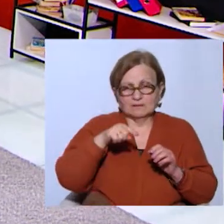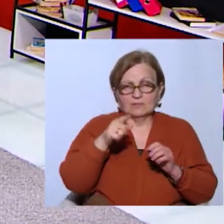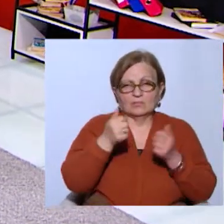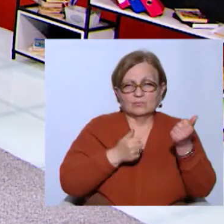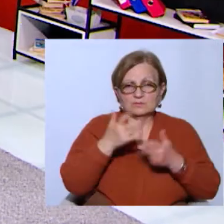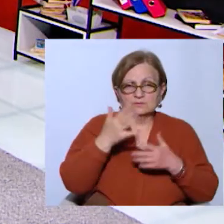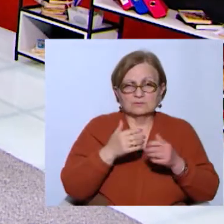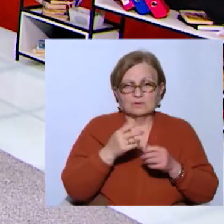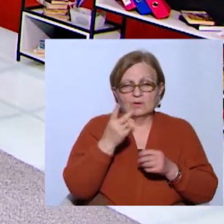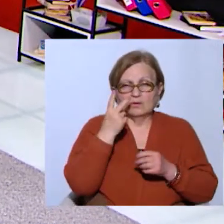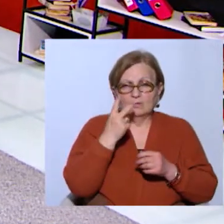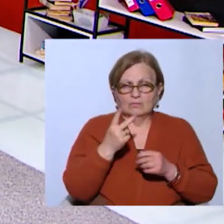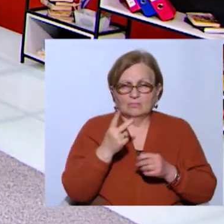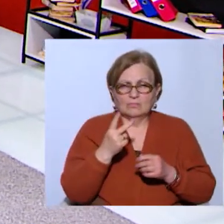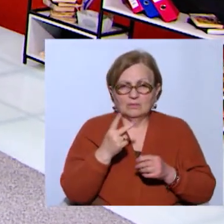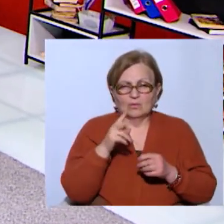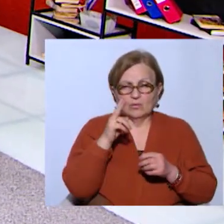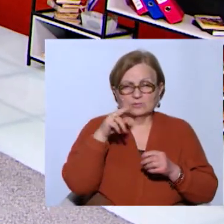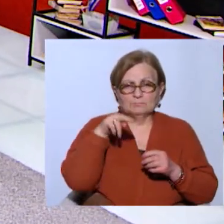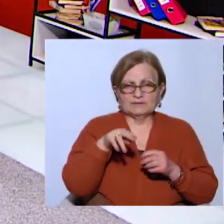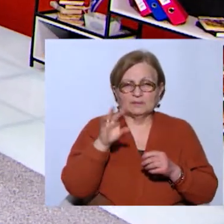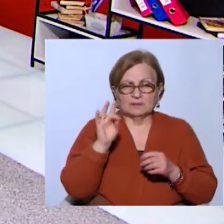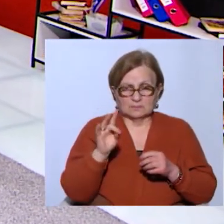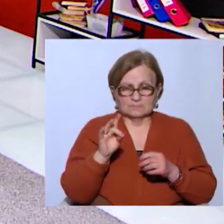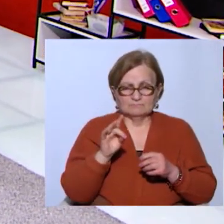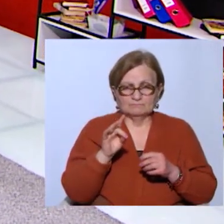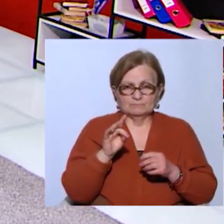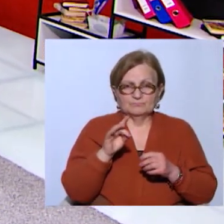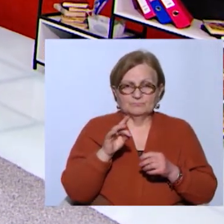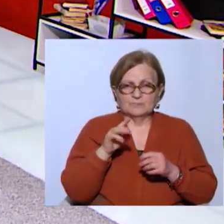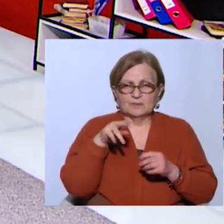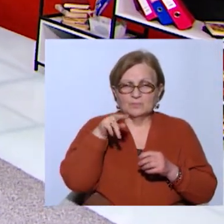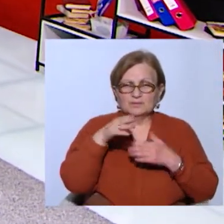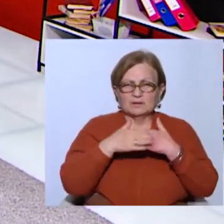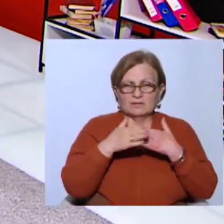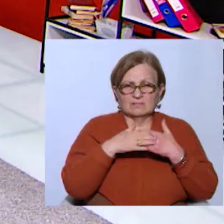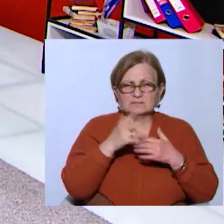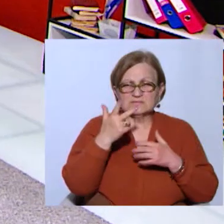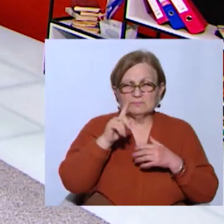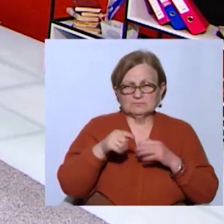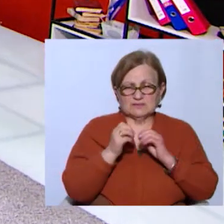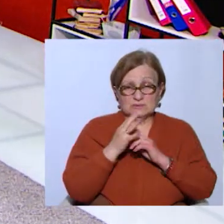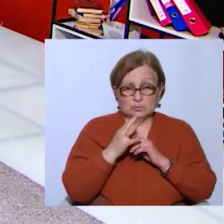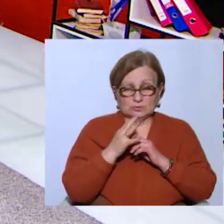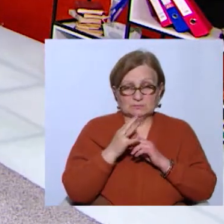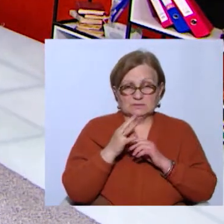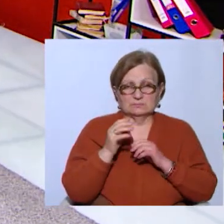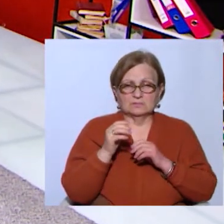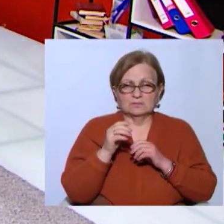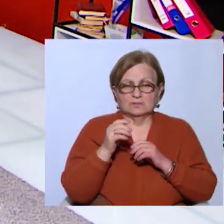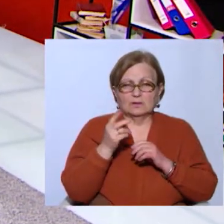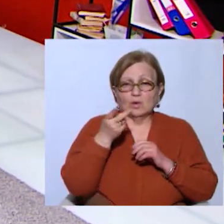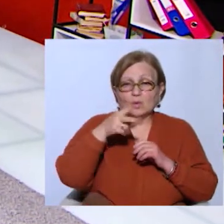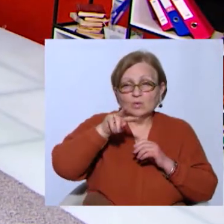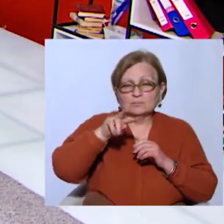გამოითვლება ფორმულით 2πr. ესე იგი, პი მიახლოებით 3.14 მიასედია.